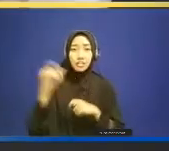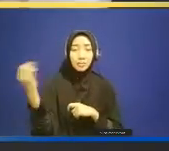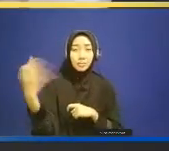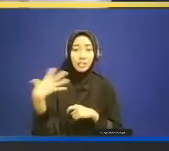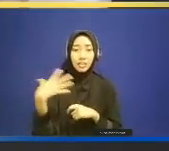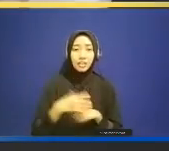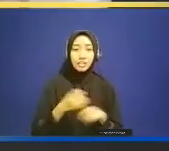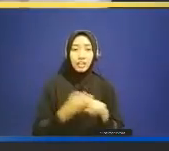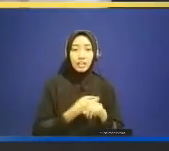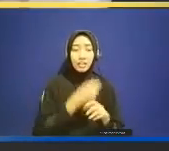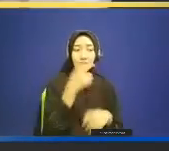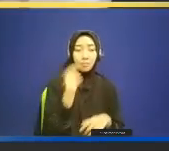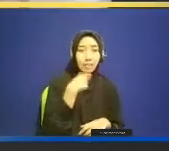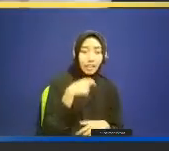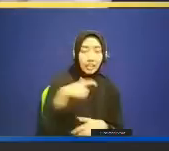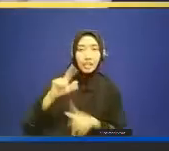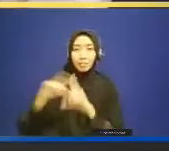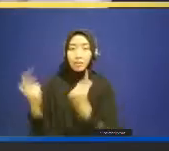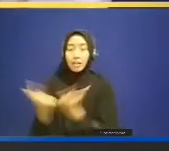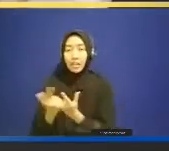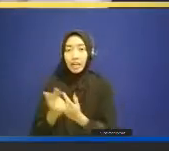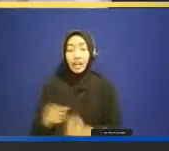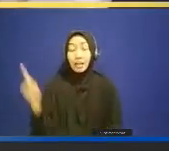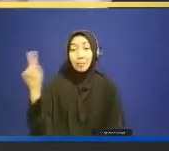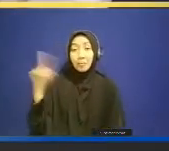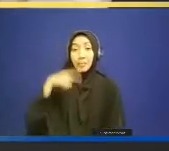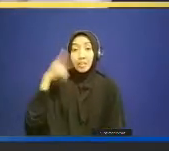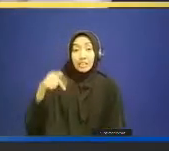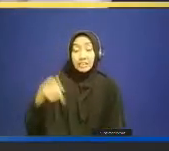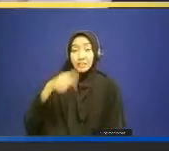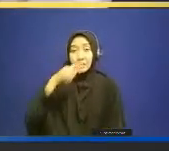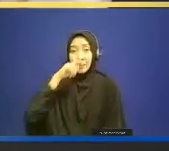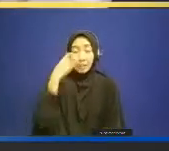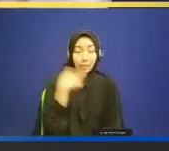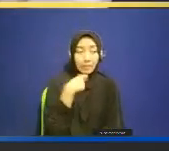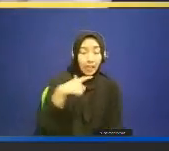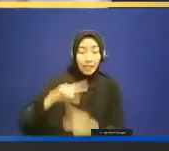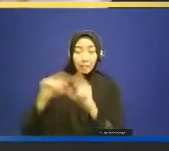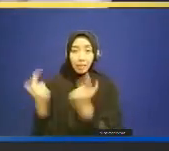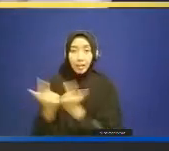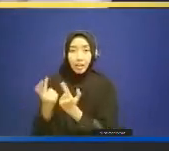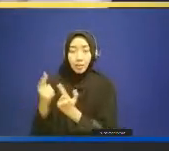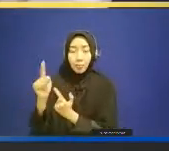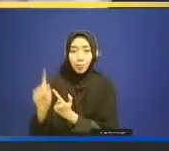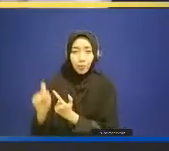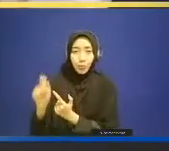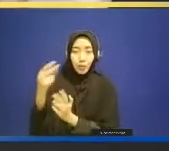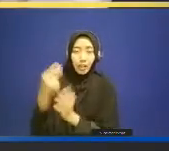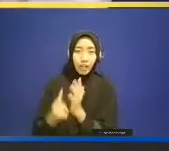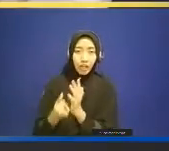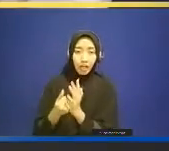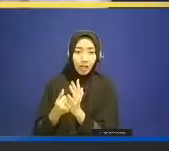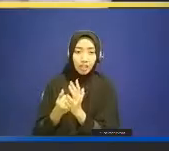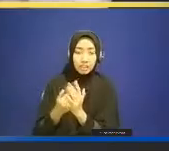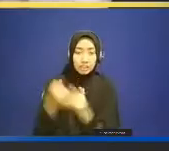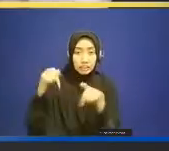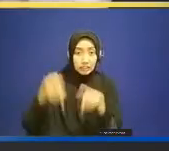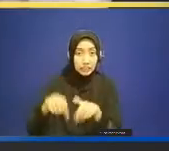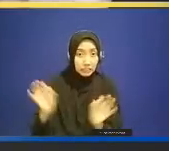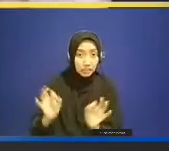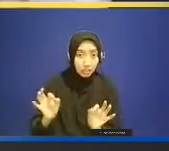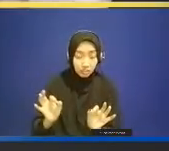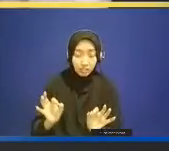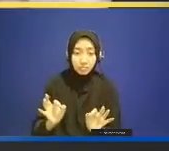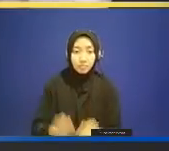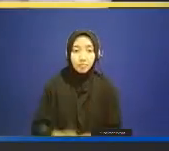dari kementerian dan lembaga pertanyaannya adalah Apakah kementerian dan lembaga itu butuh anggaran itu saat ini saya enggak bilang di